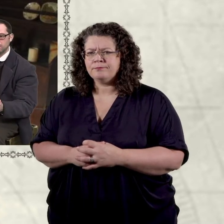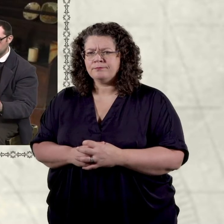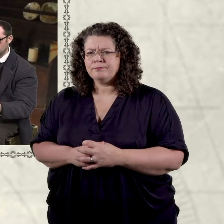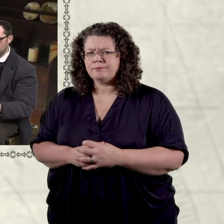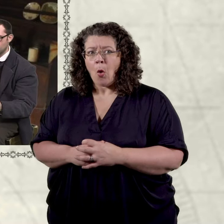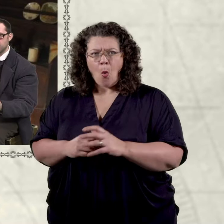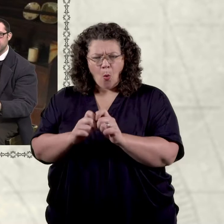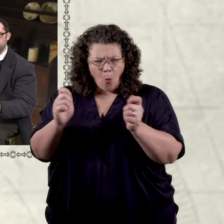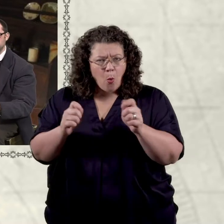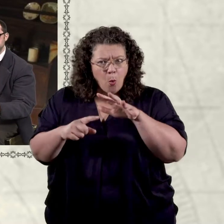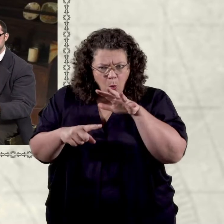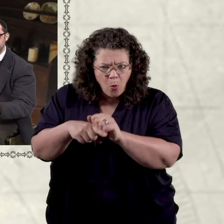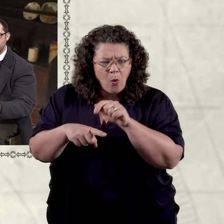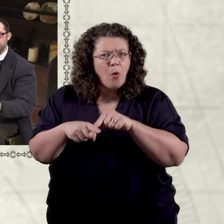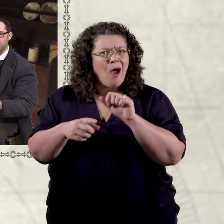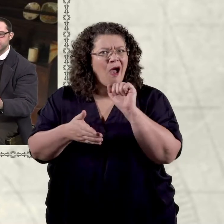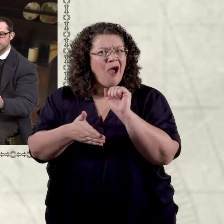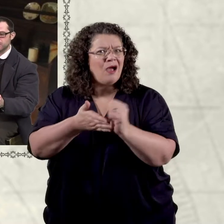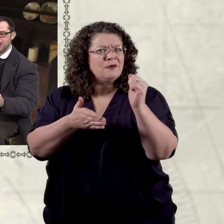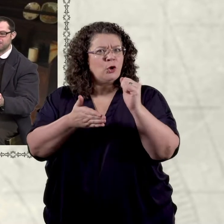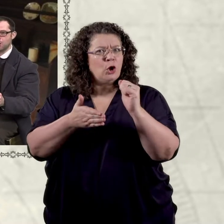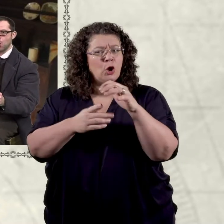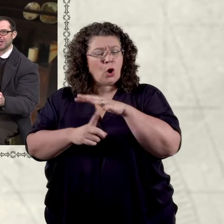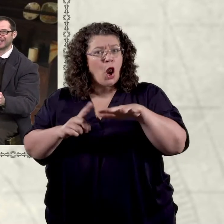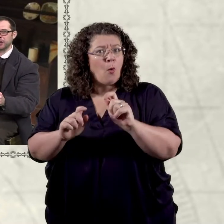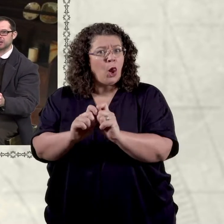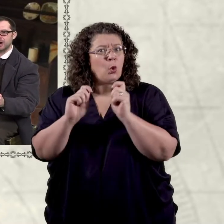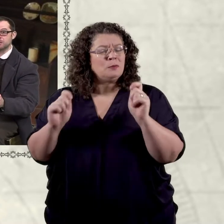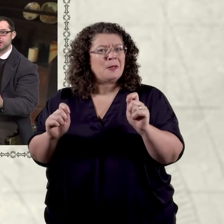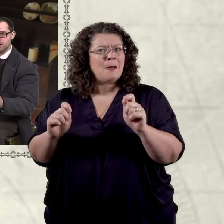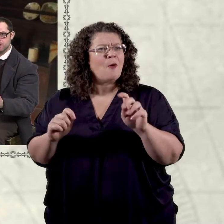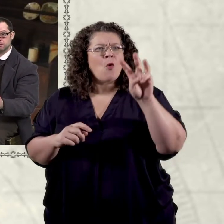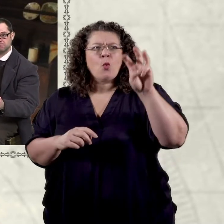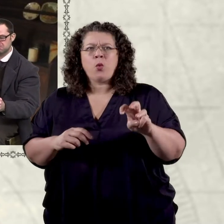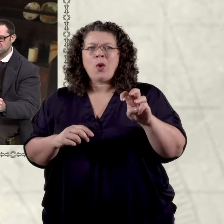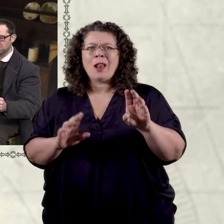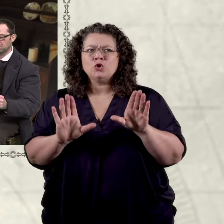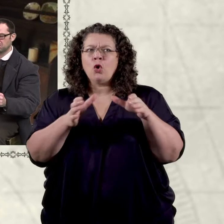Hei, mae yna hysbyseb yn y papur newydd am y wladychfa Gymreig.